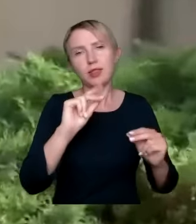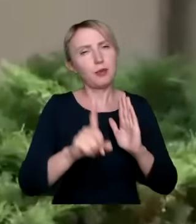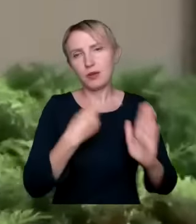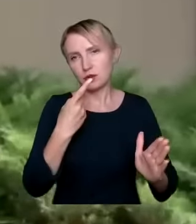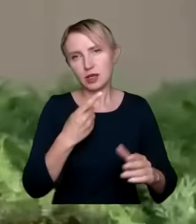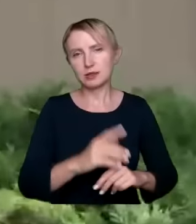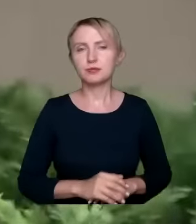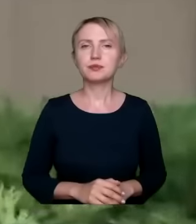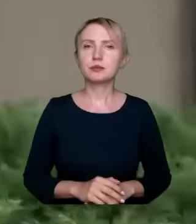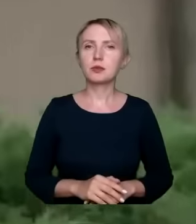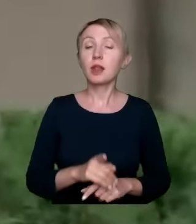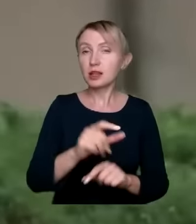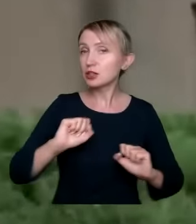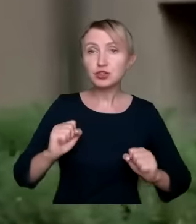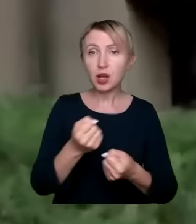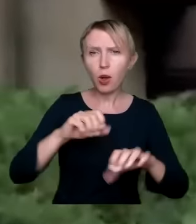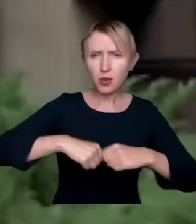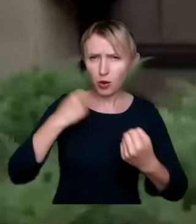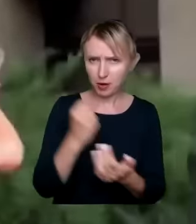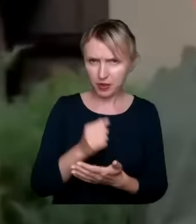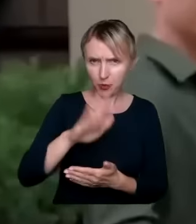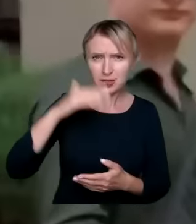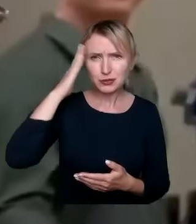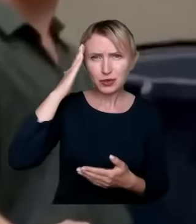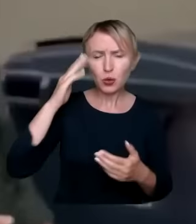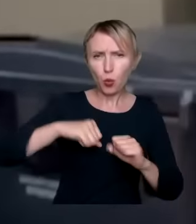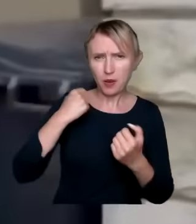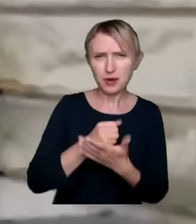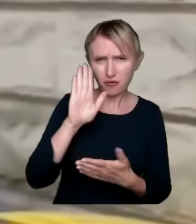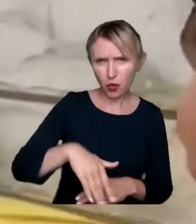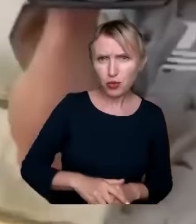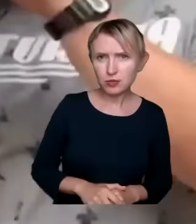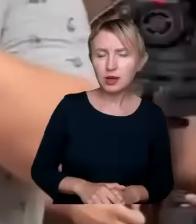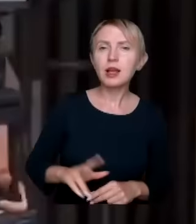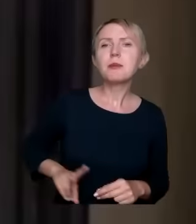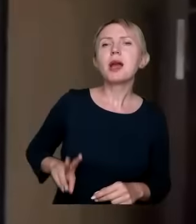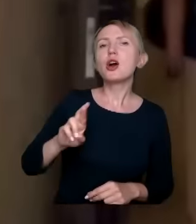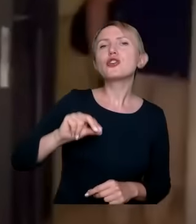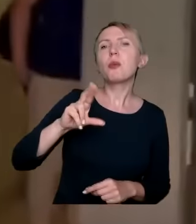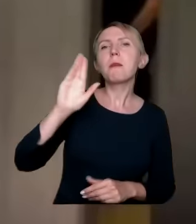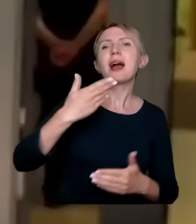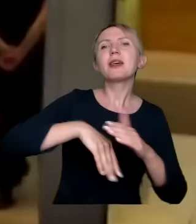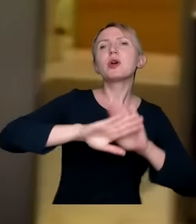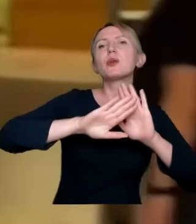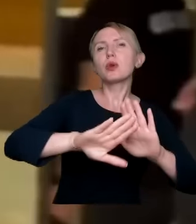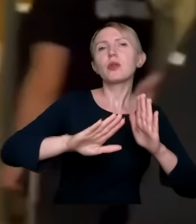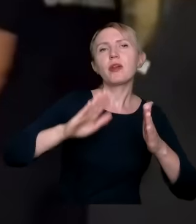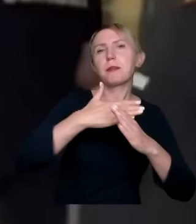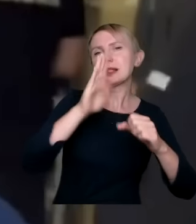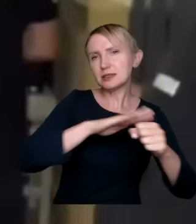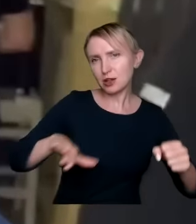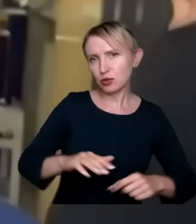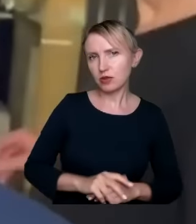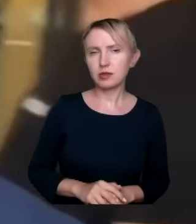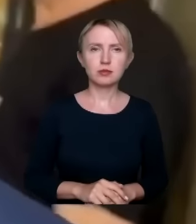ostatni. Pana działania są nielegalne. Wie pan o tym? Ma pan tego świadomość, że łamie pan prawo. Minister Romanowski jest objęty immunitetem międzynarodowym.